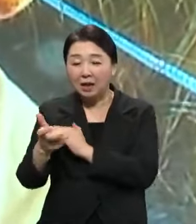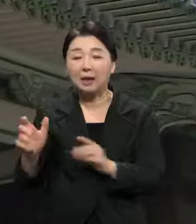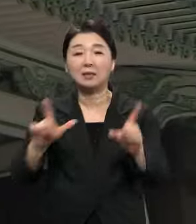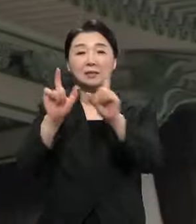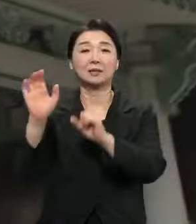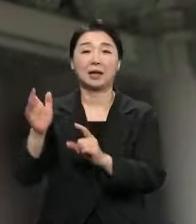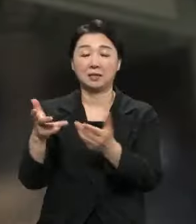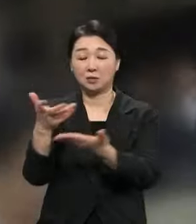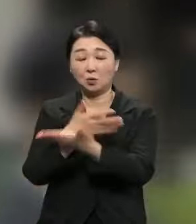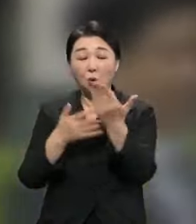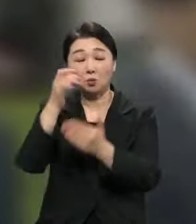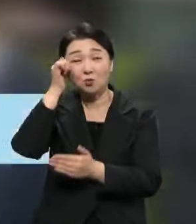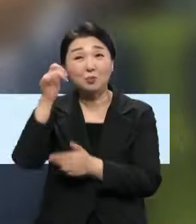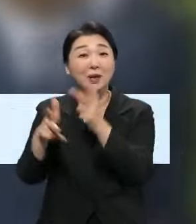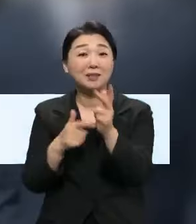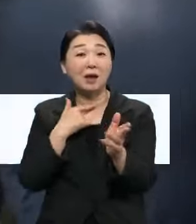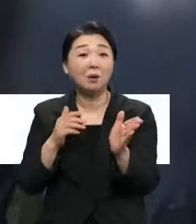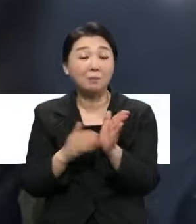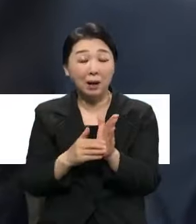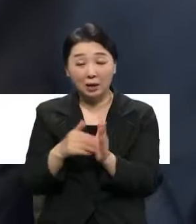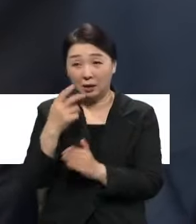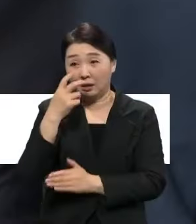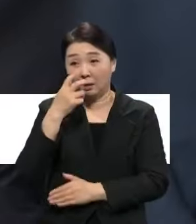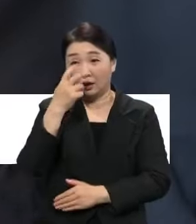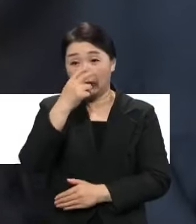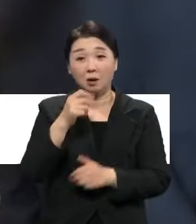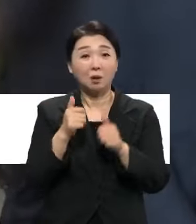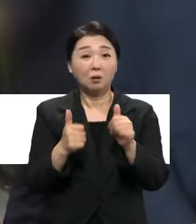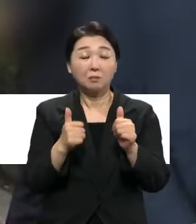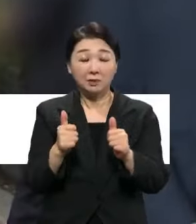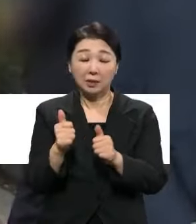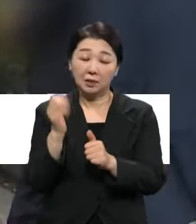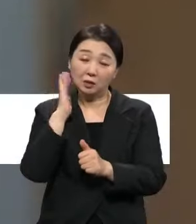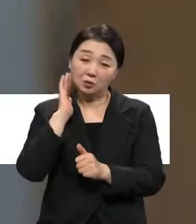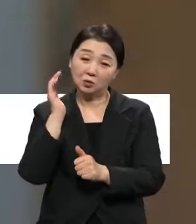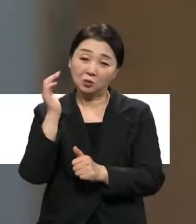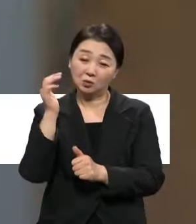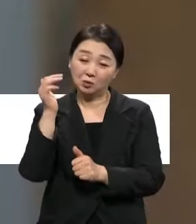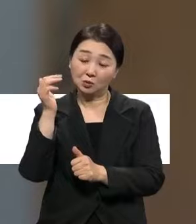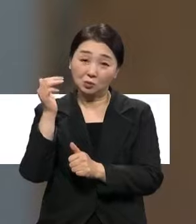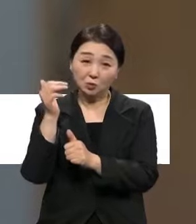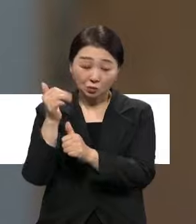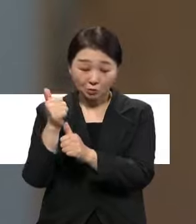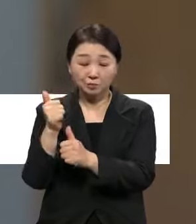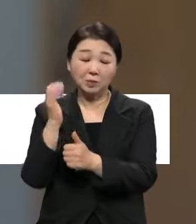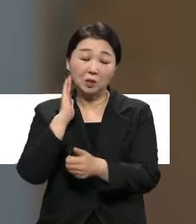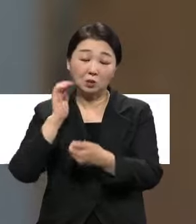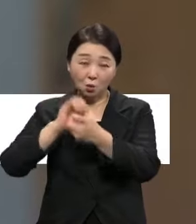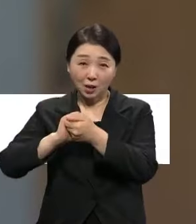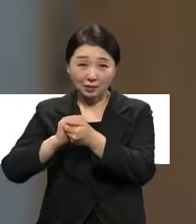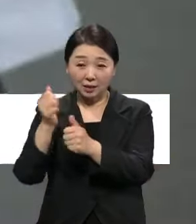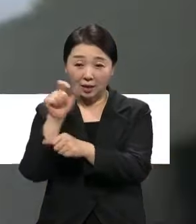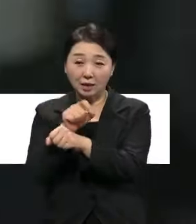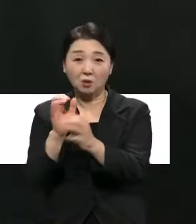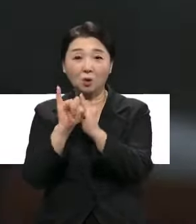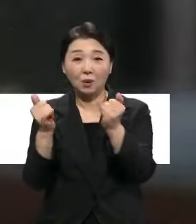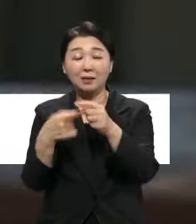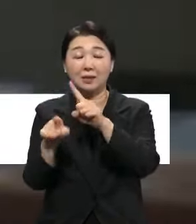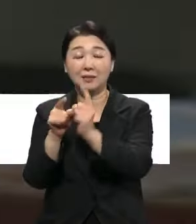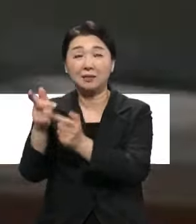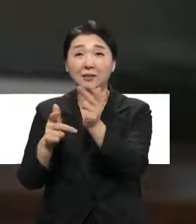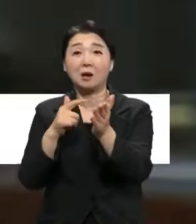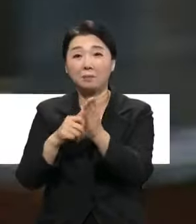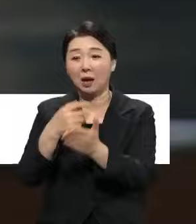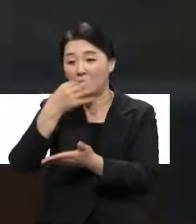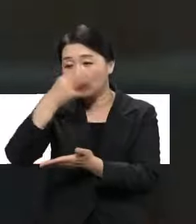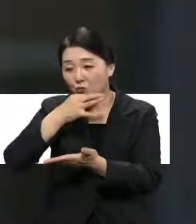했습니다. 그런데 검찰이 당시 청와대 행정관이 다혜 씨를 대신해 공유 숙박 사업을 하고 수익도 직접